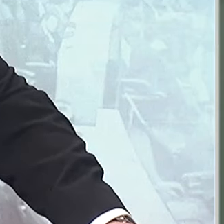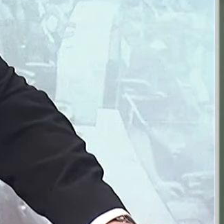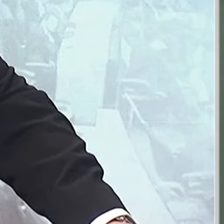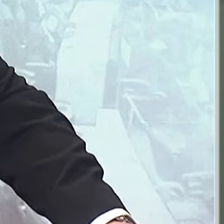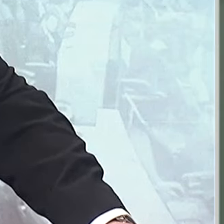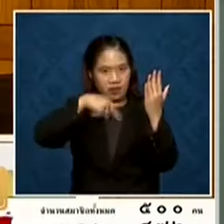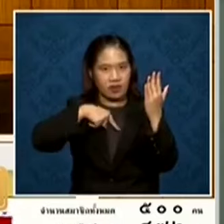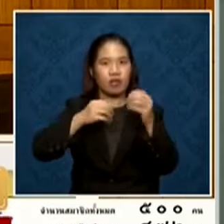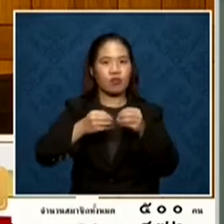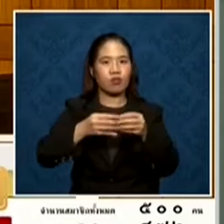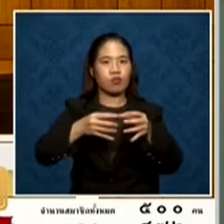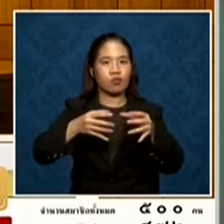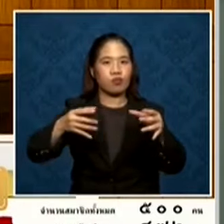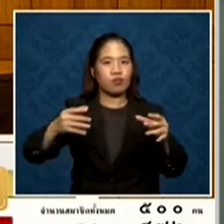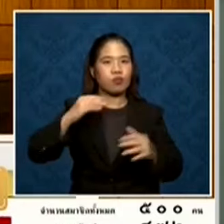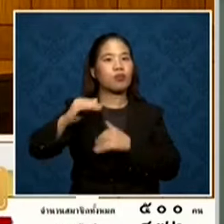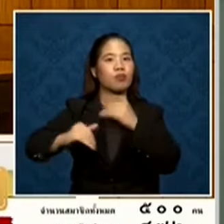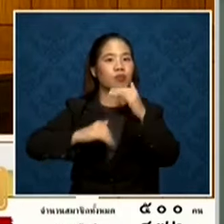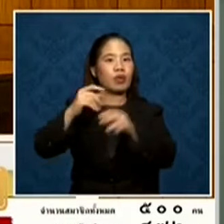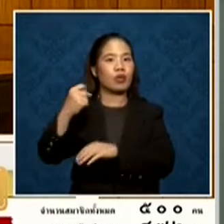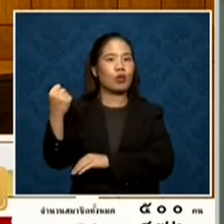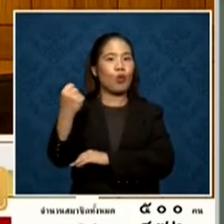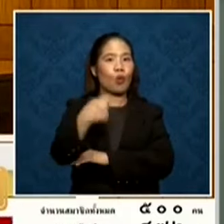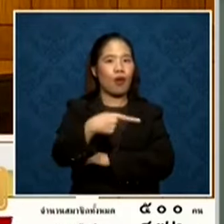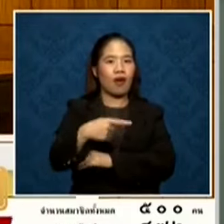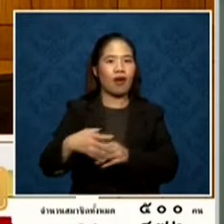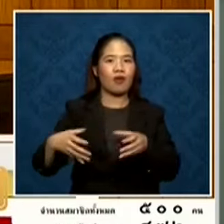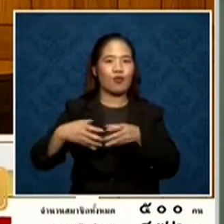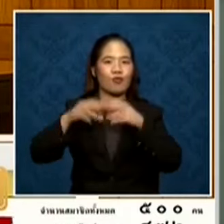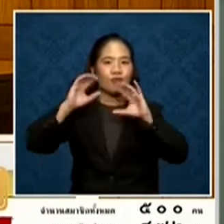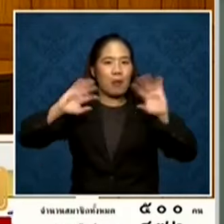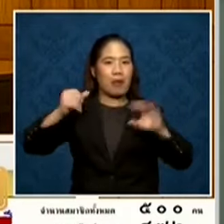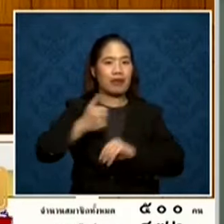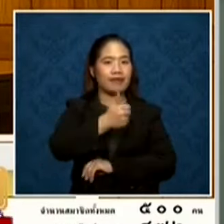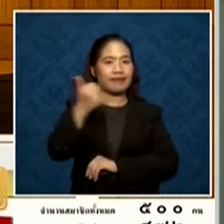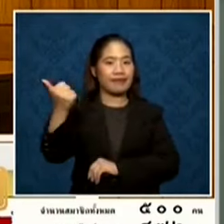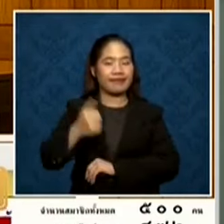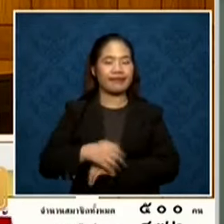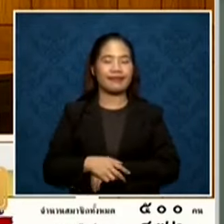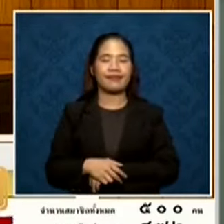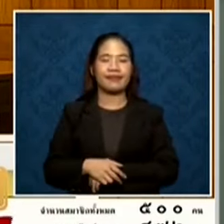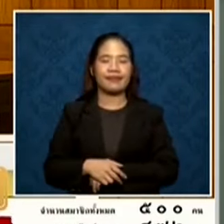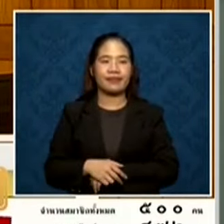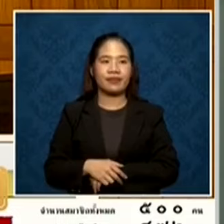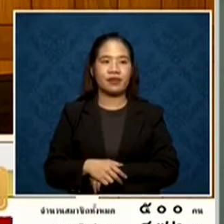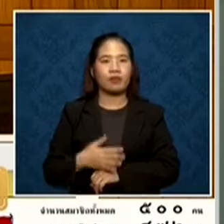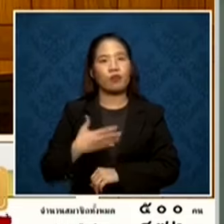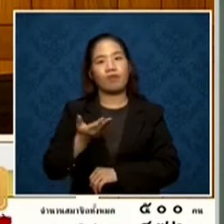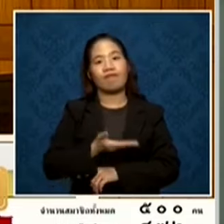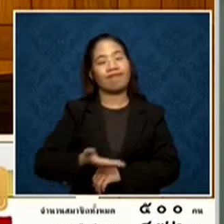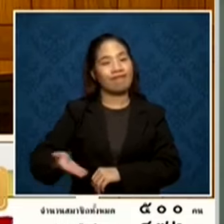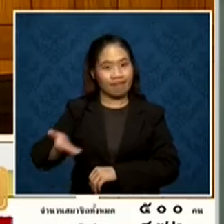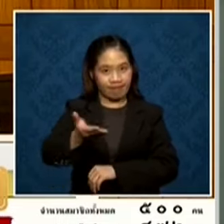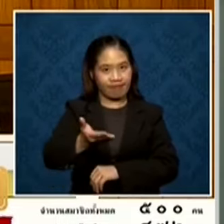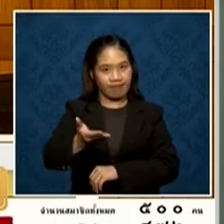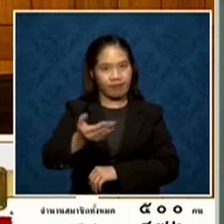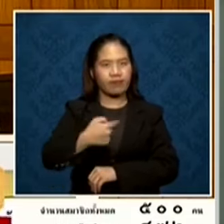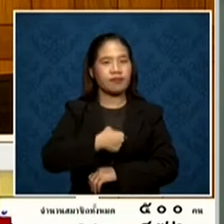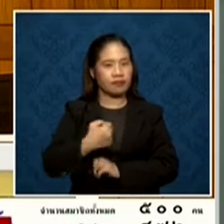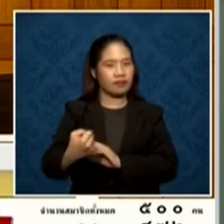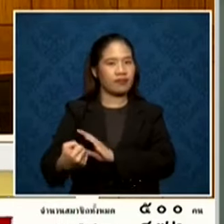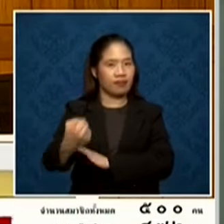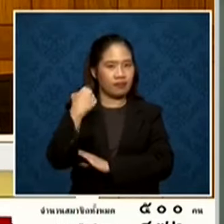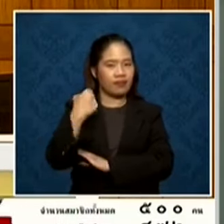ครับก็คือลักษณะบุคลิกของท่านเองนะฮะนะครับประสบการณ์ที่สั่งสมมาในรอบ7เดือน ครับ ครับแล้วก็น